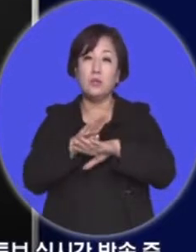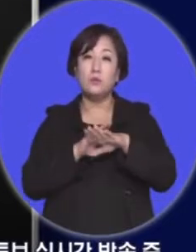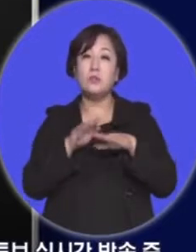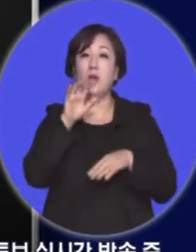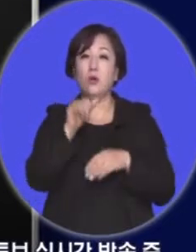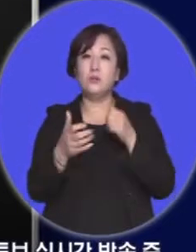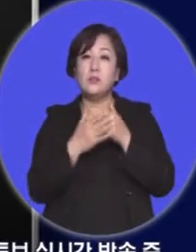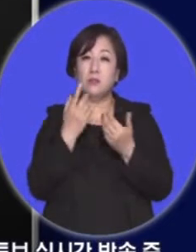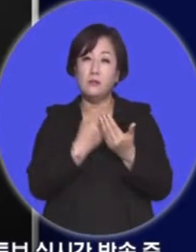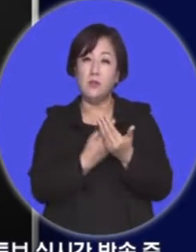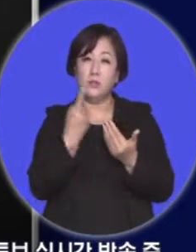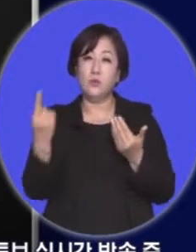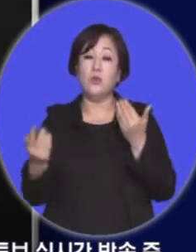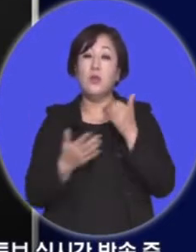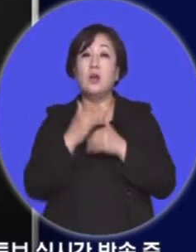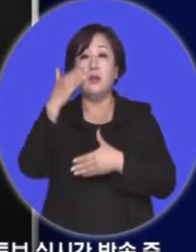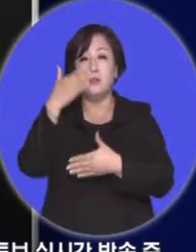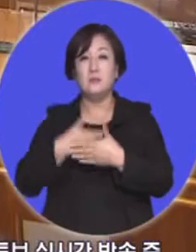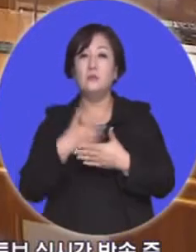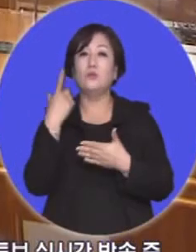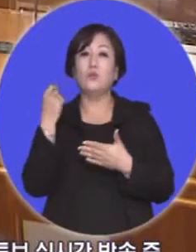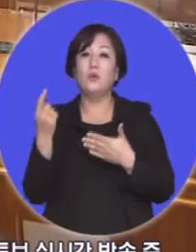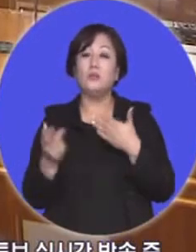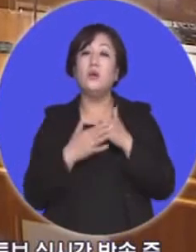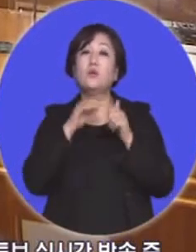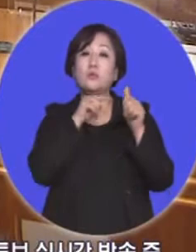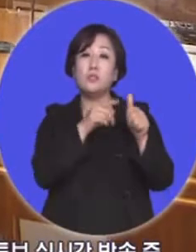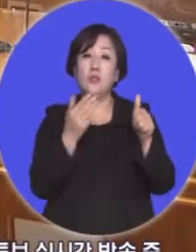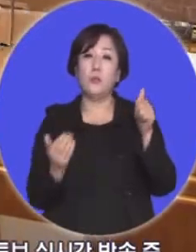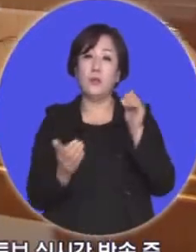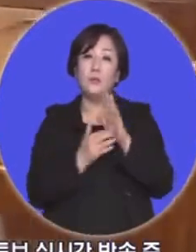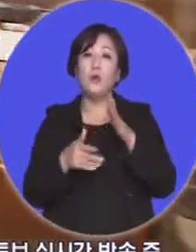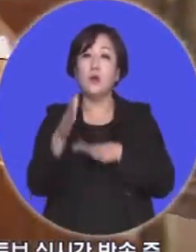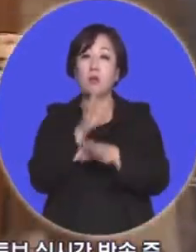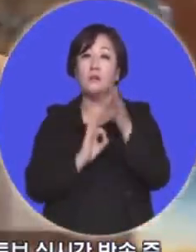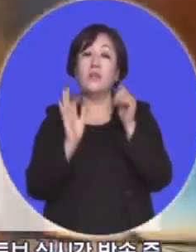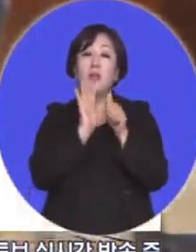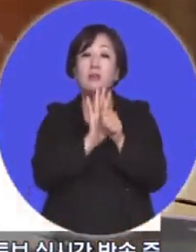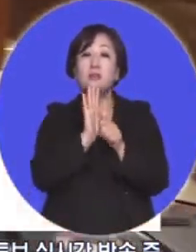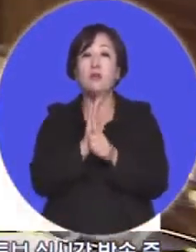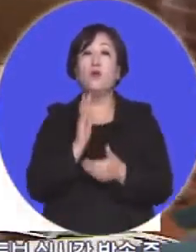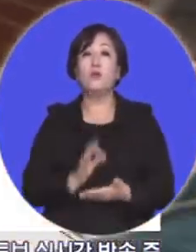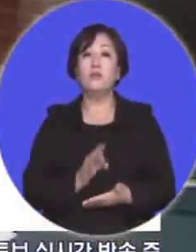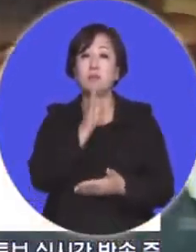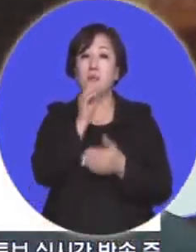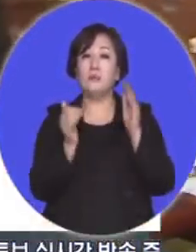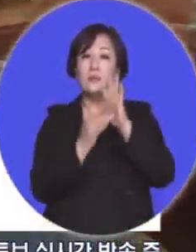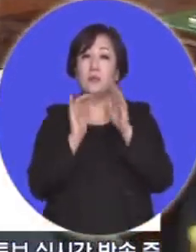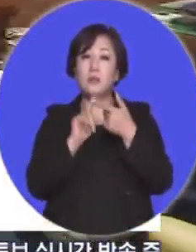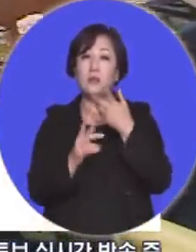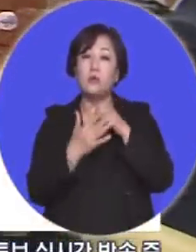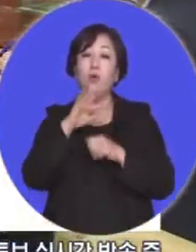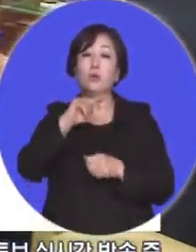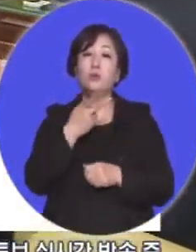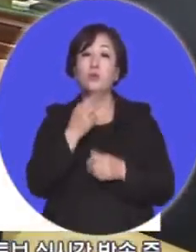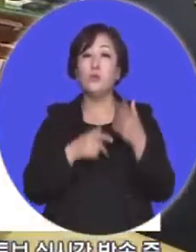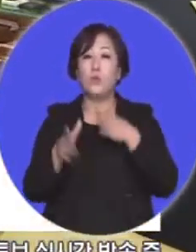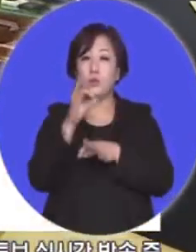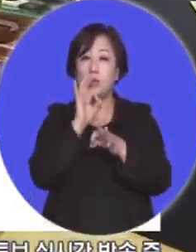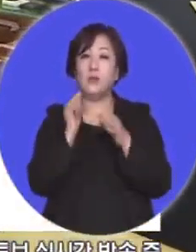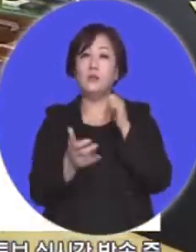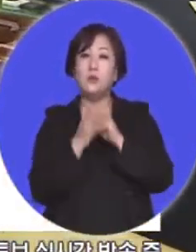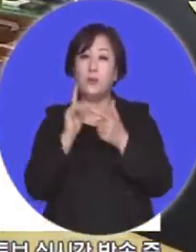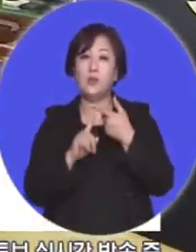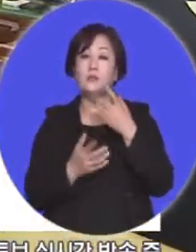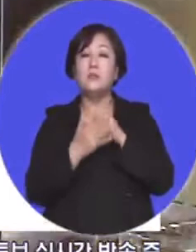영원히 퇴출당할 수 있다고 지적합니다. 경제진흥원장 임용 후보 인사청문회에서 수소산업에 주력하고 있는